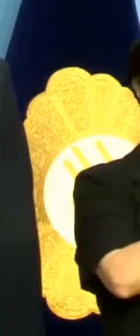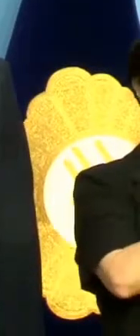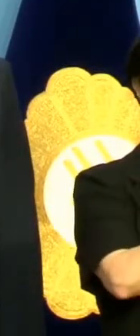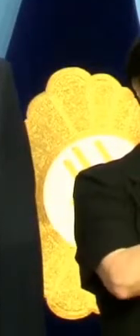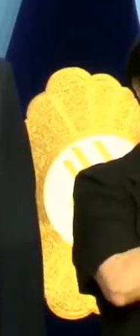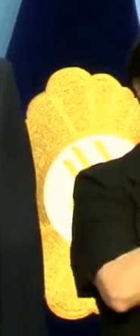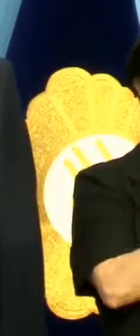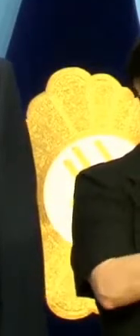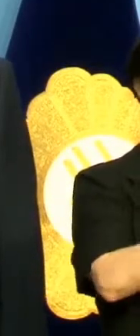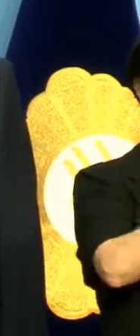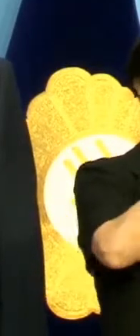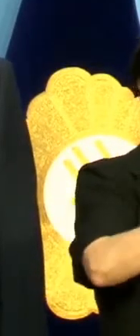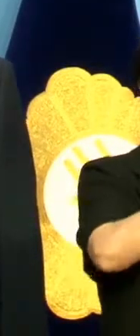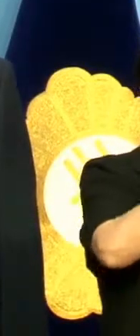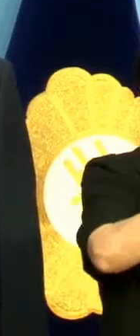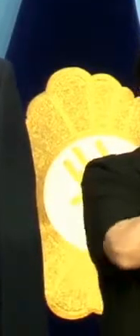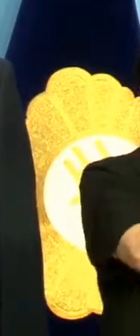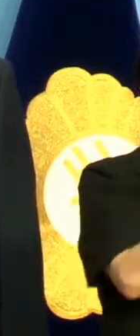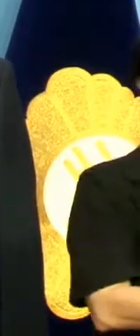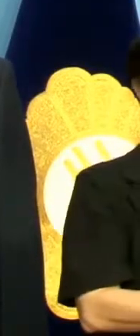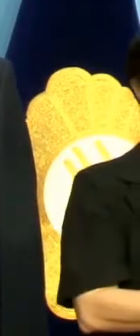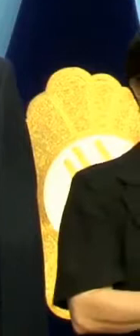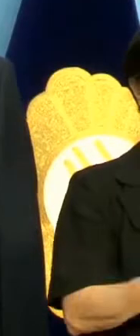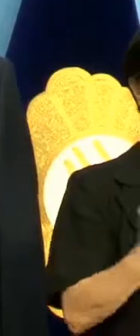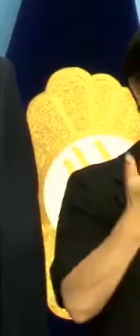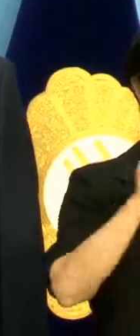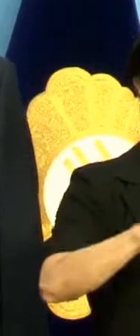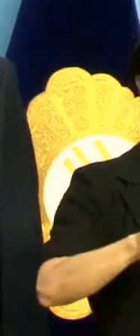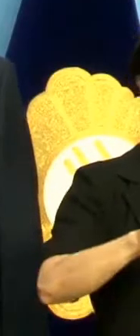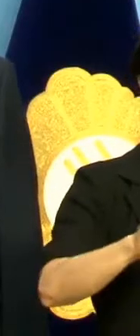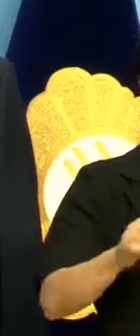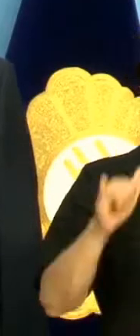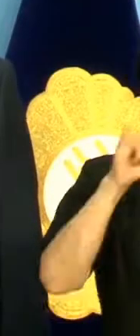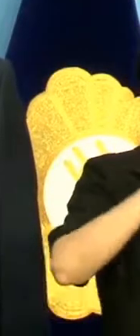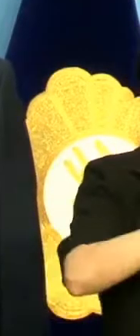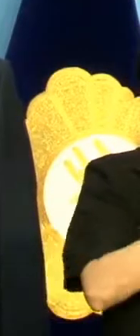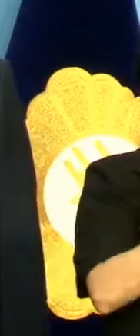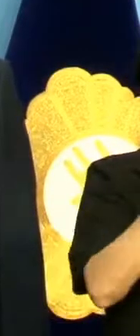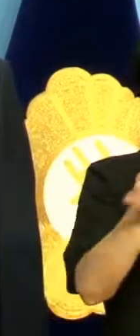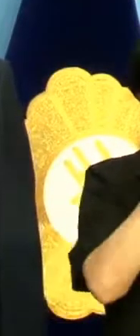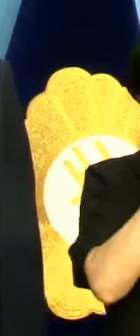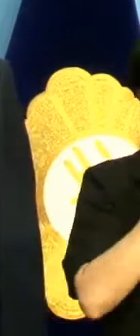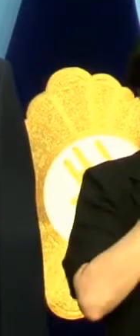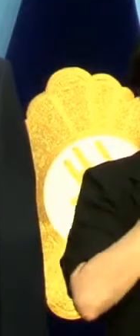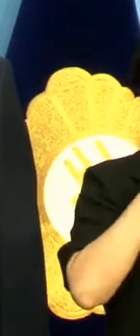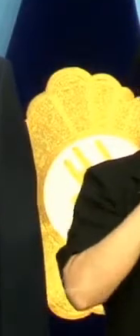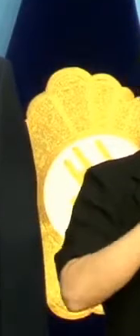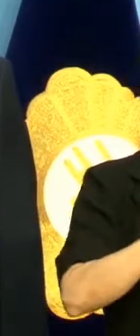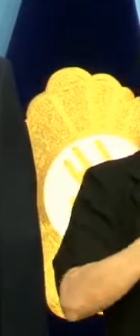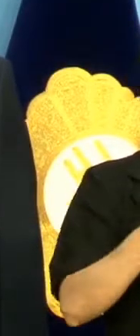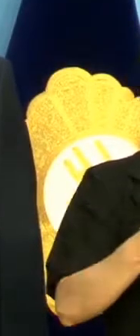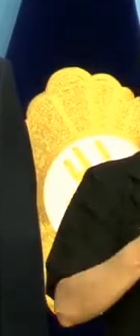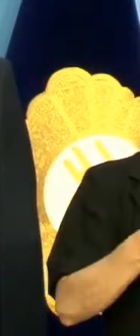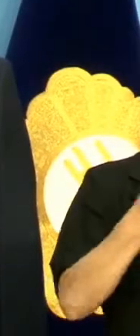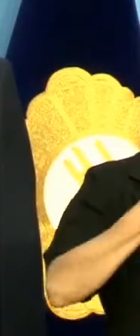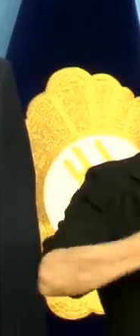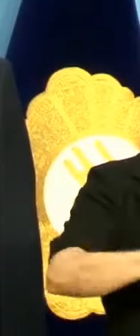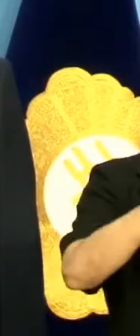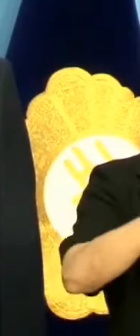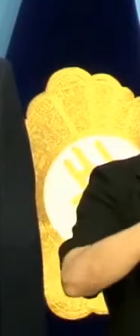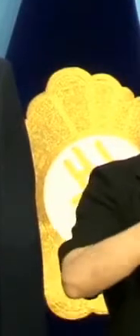대표 박스폰 측으로부터 받은 o 그를 이스타 항공의 나비 파여있는 지역구 딸과 아들의 대해